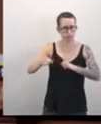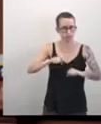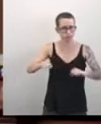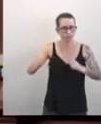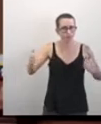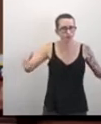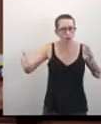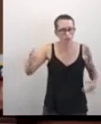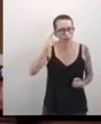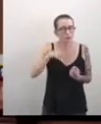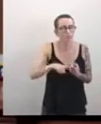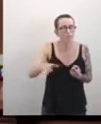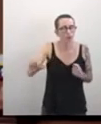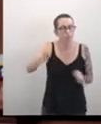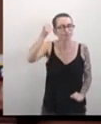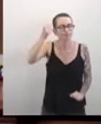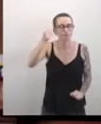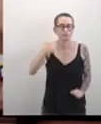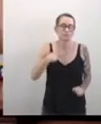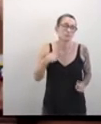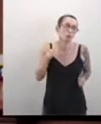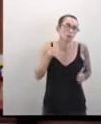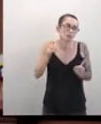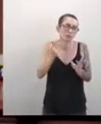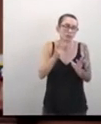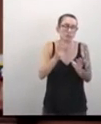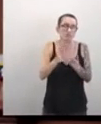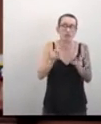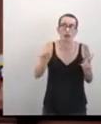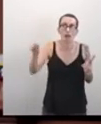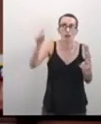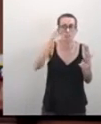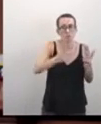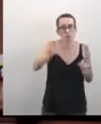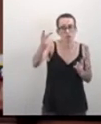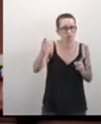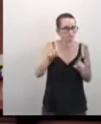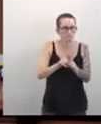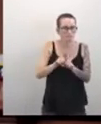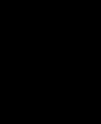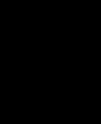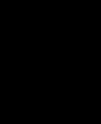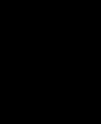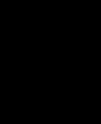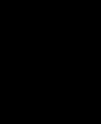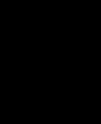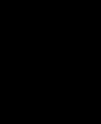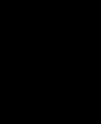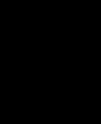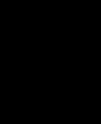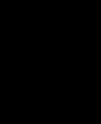sur ce sujet. Nous espérons que de plus en plus de collectivités se joindront à nous. Je vous remercie.